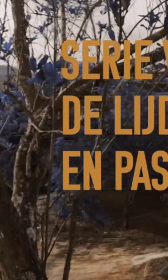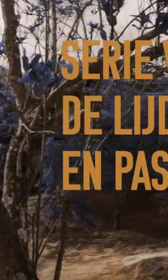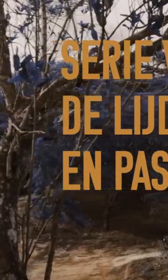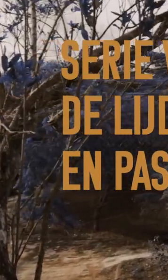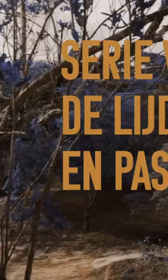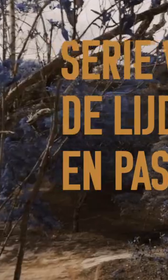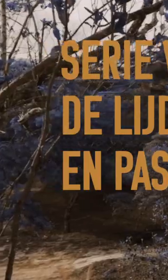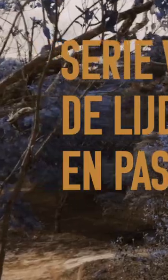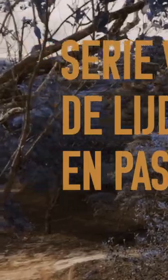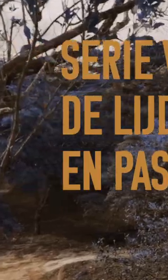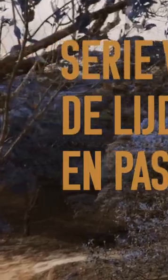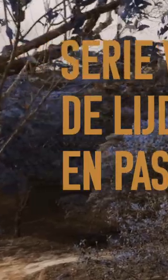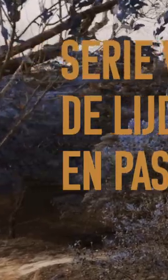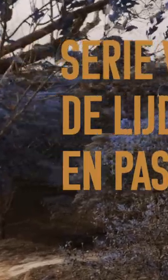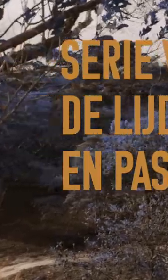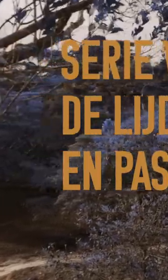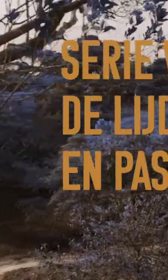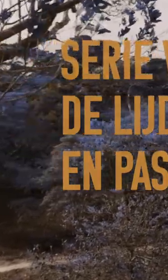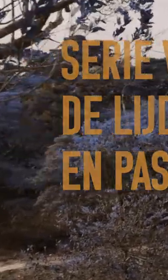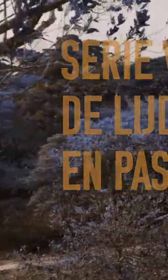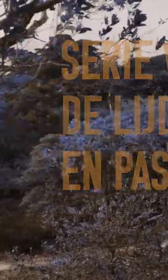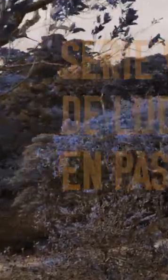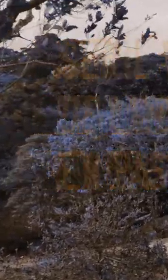God zijn eigen